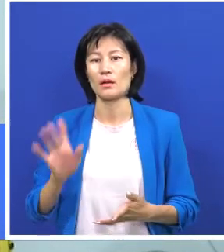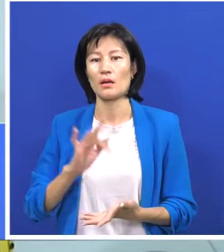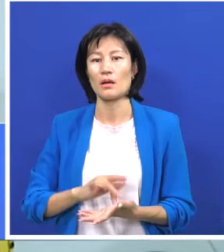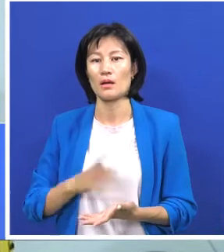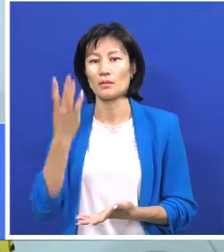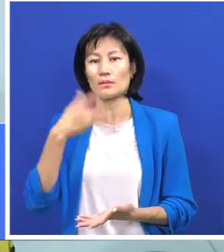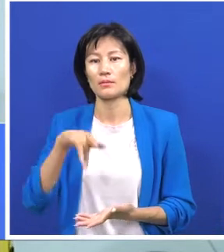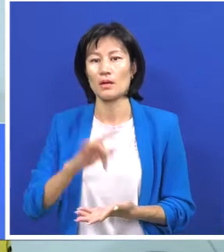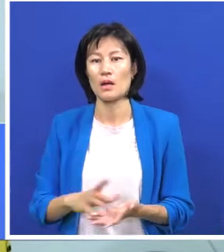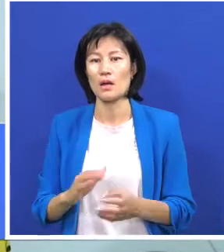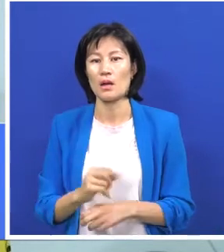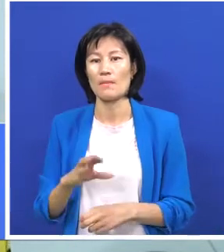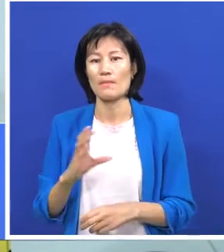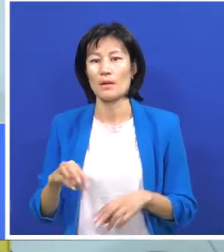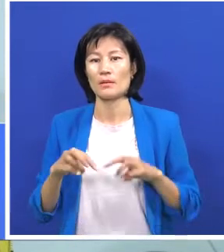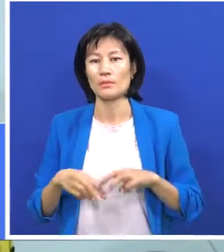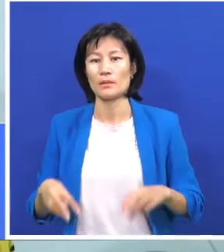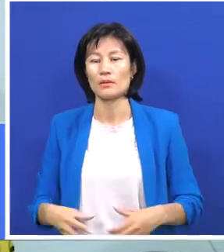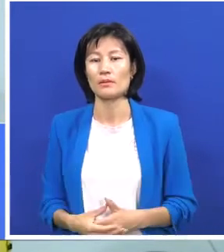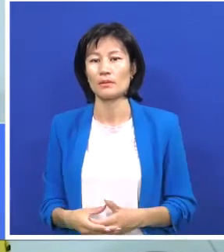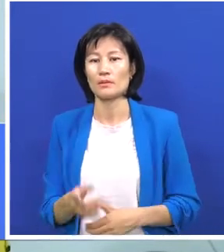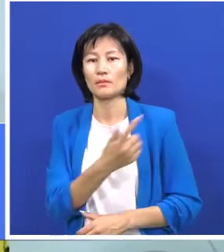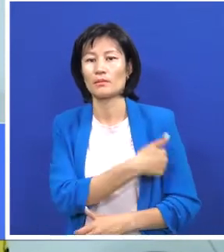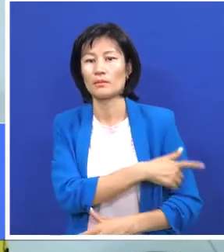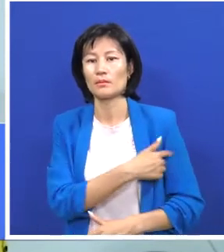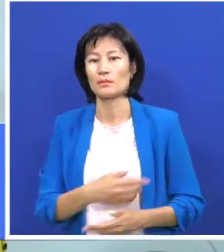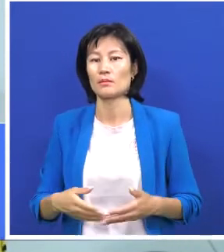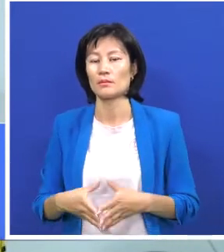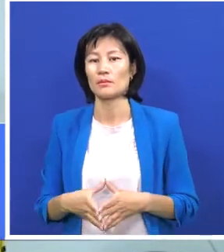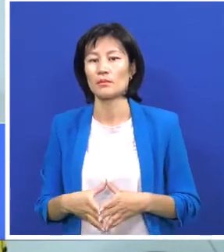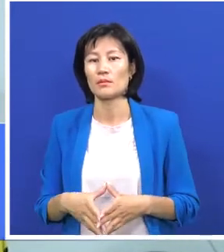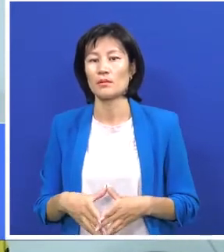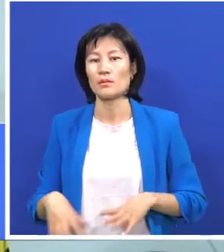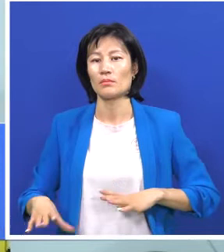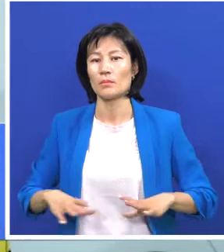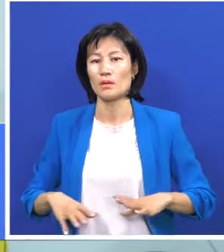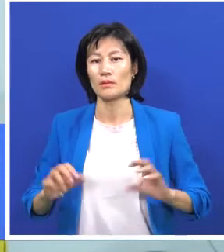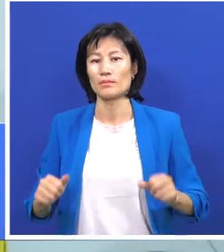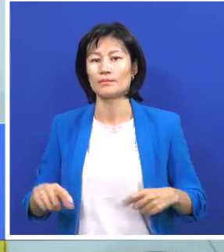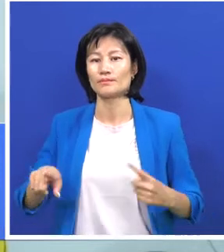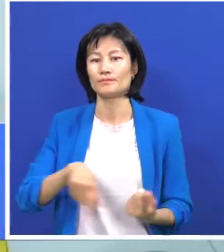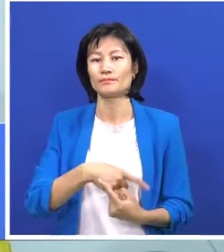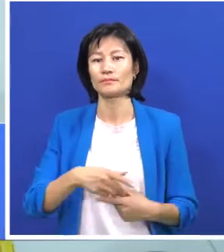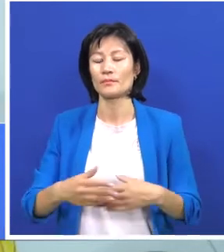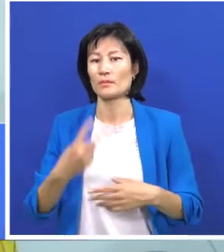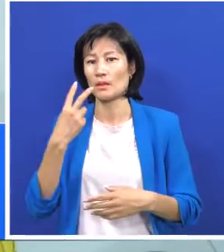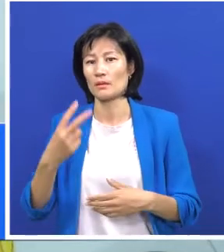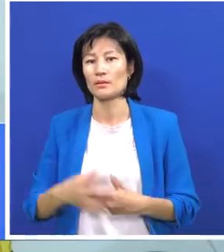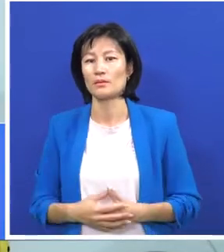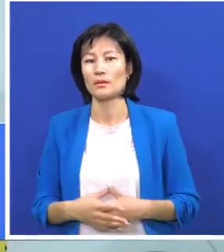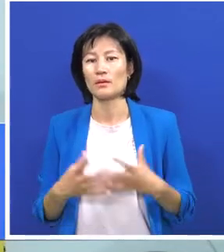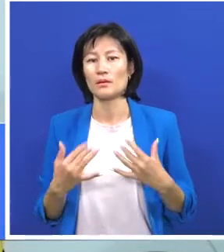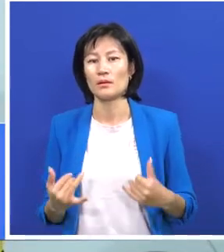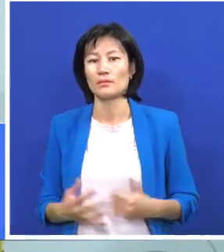қаланың Шымкент қаласының бас мемлекеттік санитар дәрігерінің талаптарының бұзып жатқан жеке кәсіпкерлерді біз анықтап